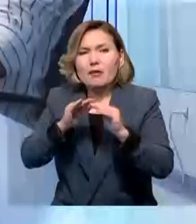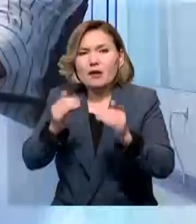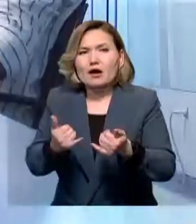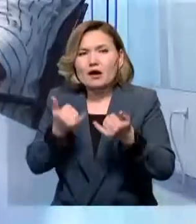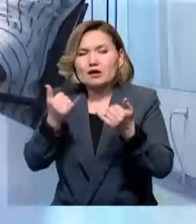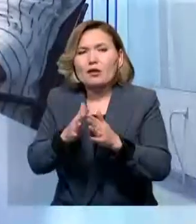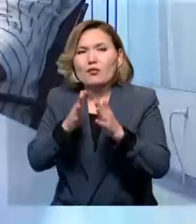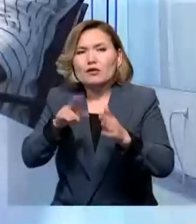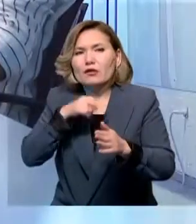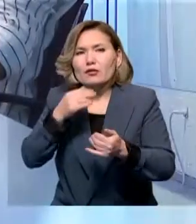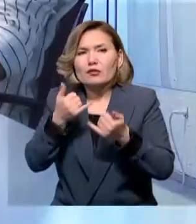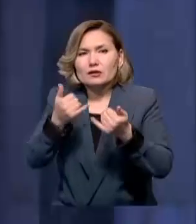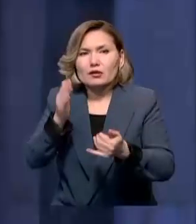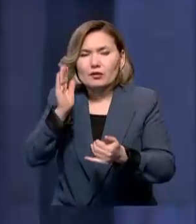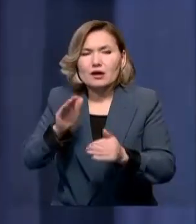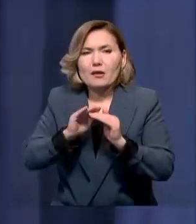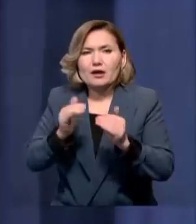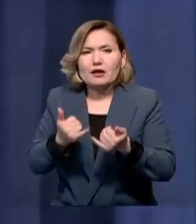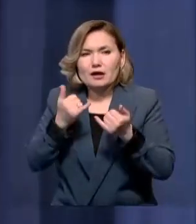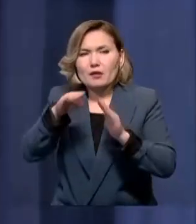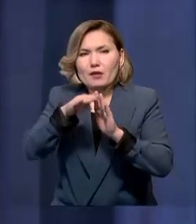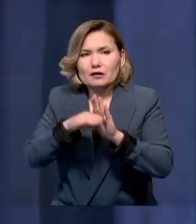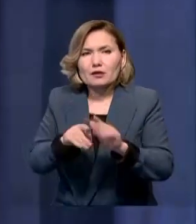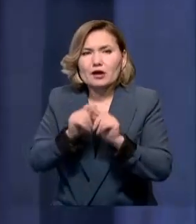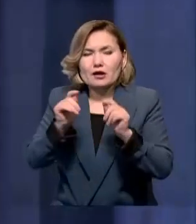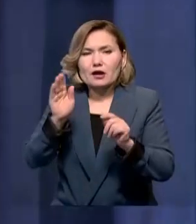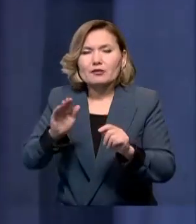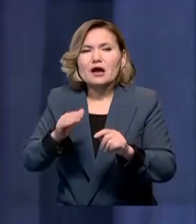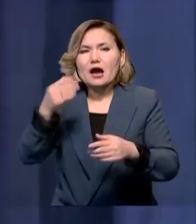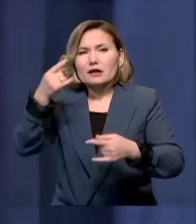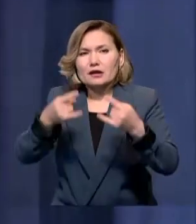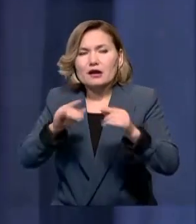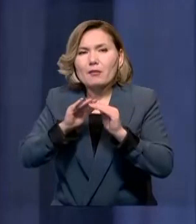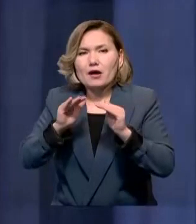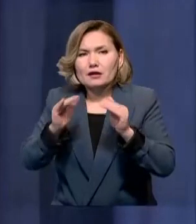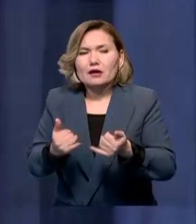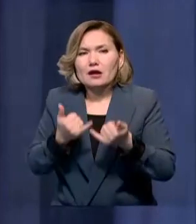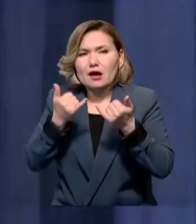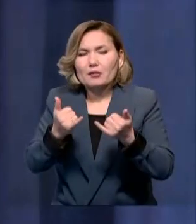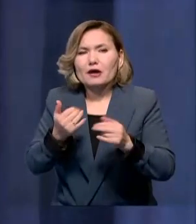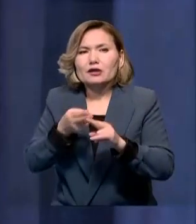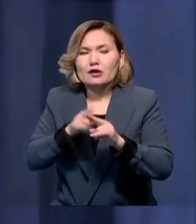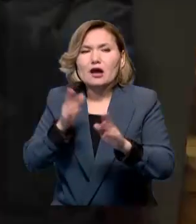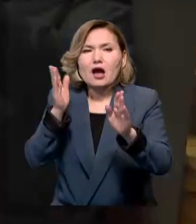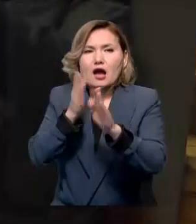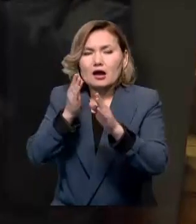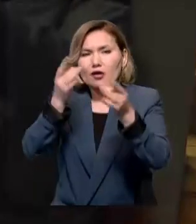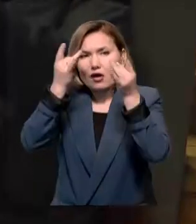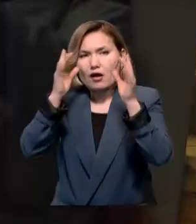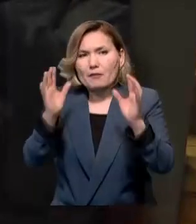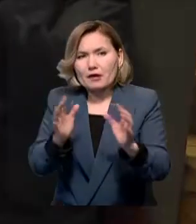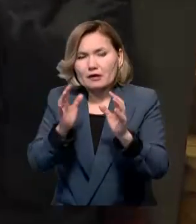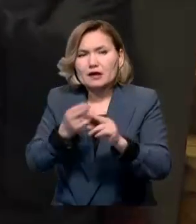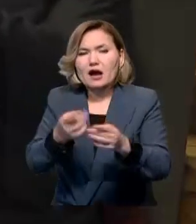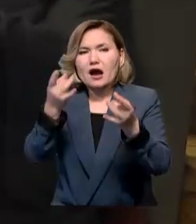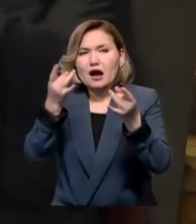контентіне көбірек көңіл бөлінетін болады. Телеарналарда балалар контенті, экологиялық мәдениет,